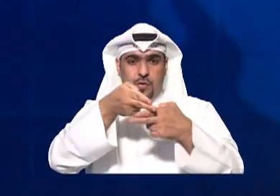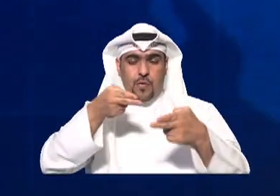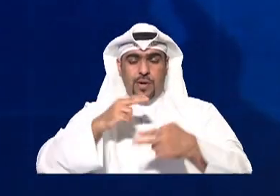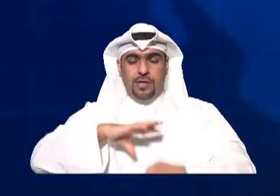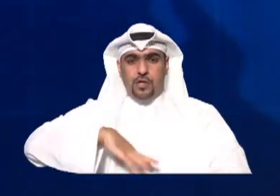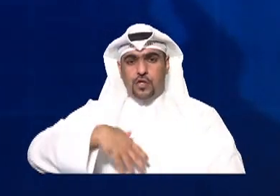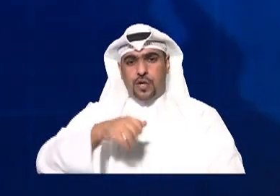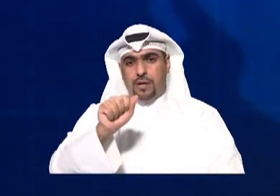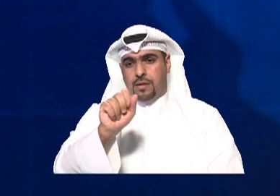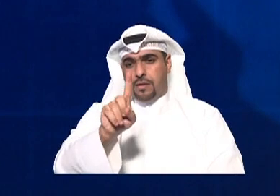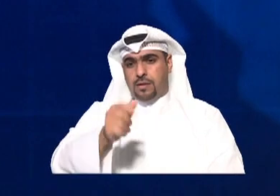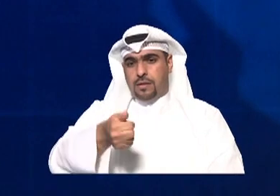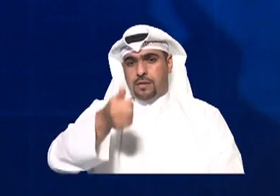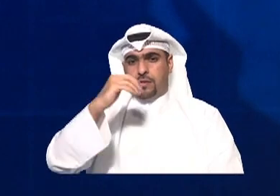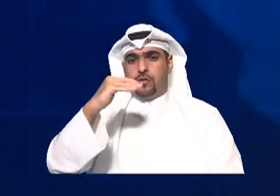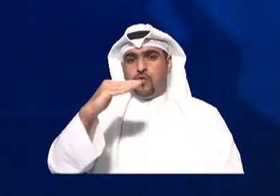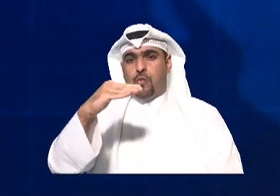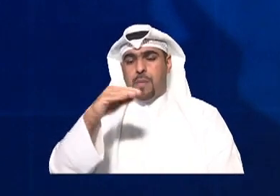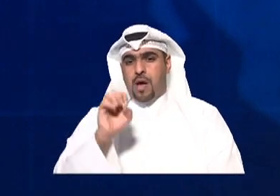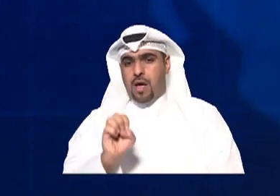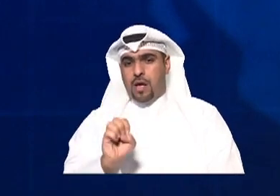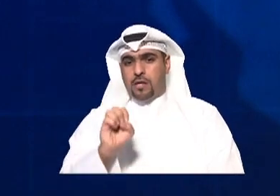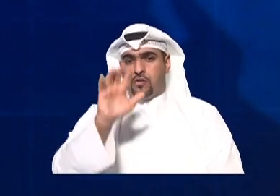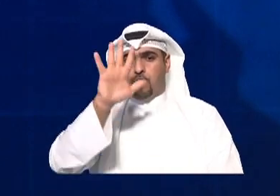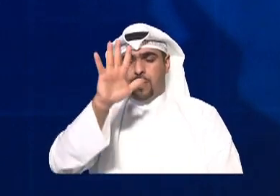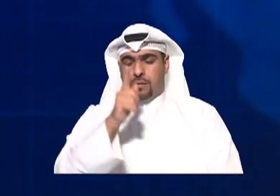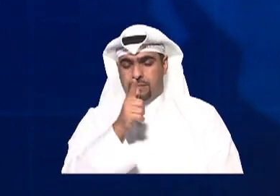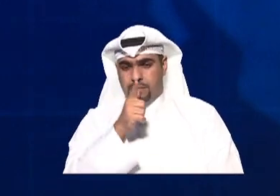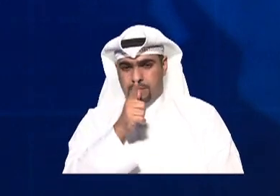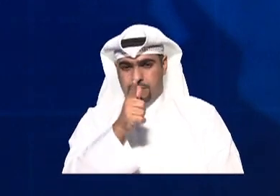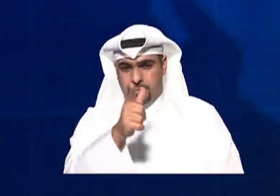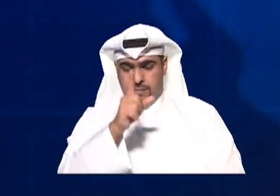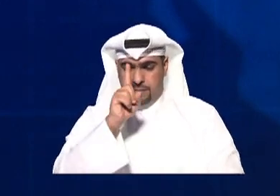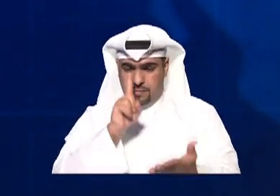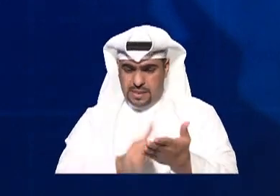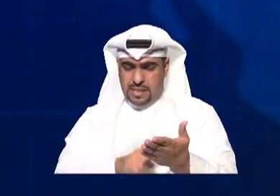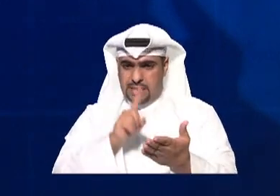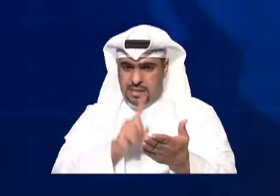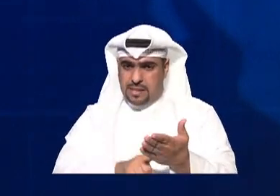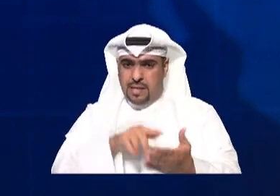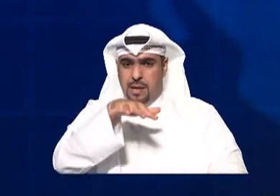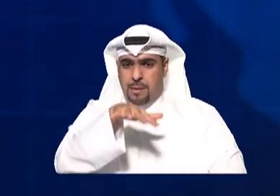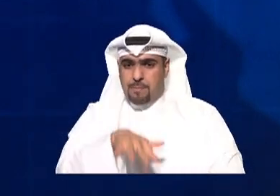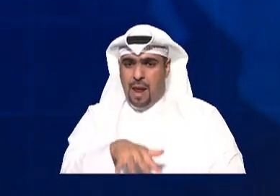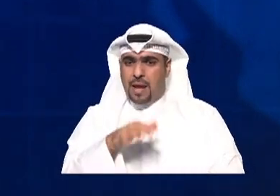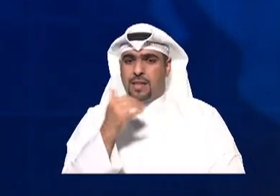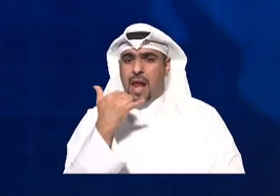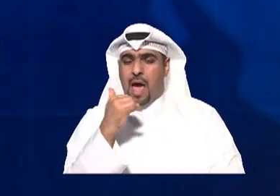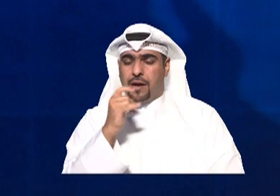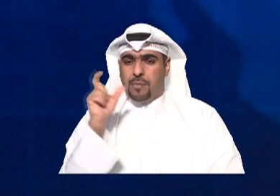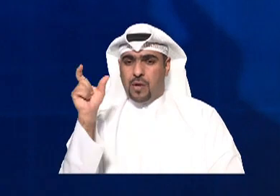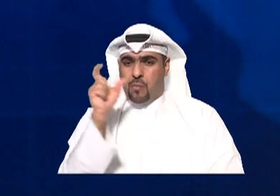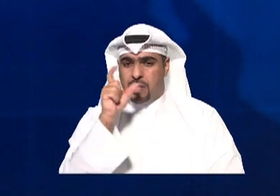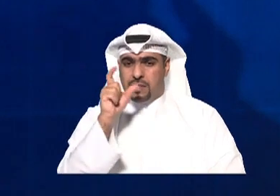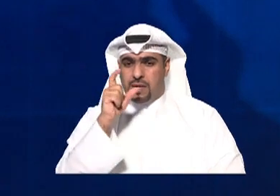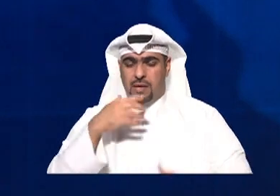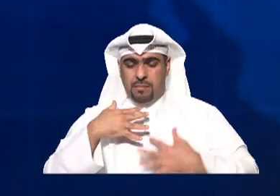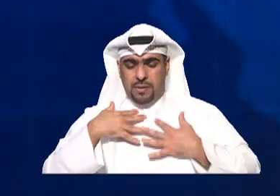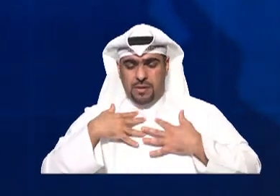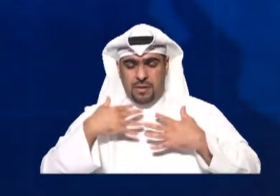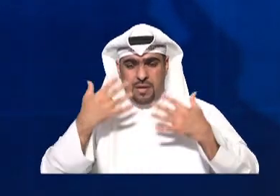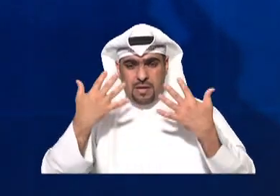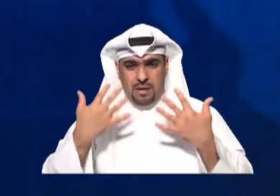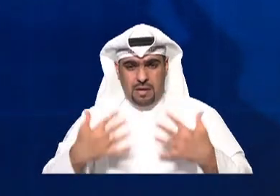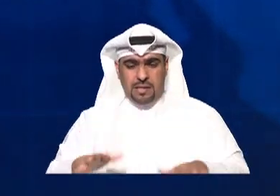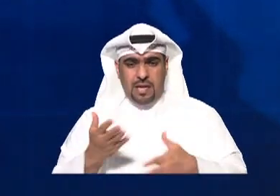الجابر الصباح طيب الله ثراه، مؤكدين أن الأمتين العربية والإسلامية فقدتا قائدا إنسانيا طال عمله